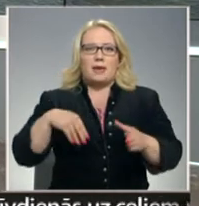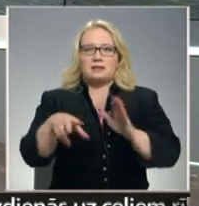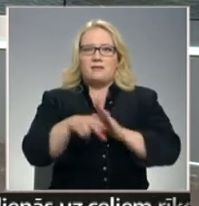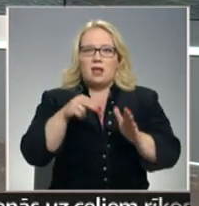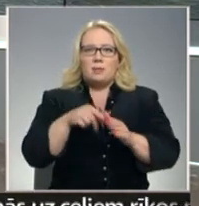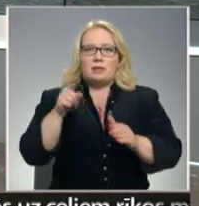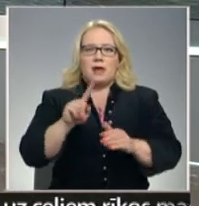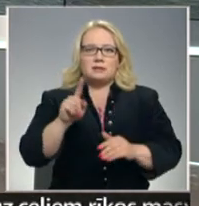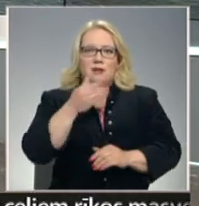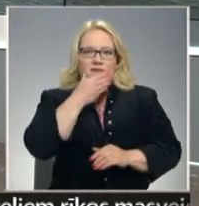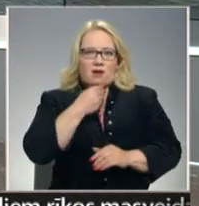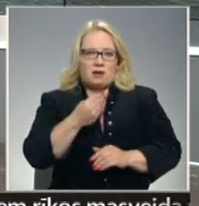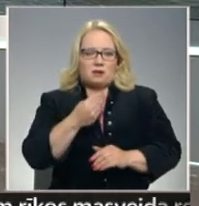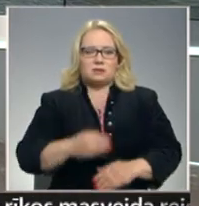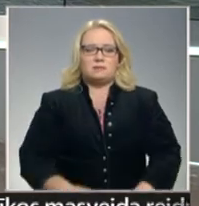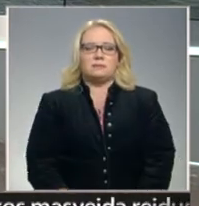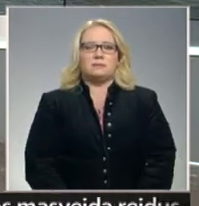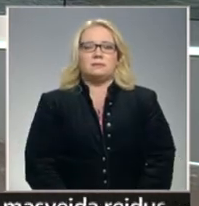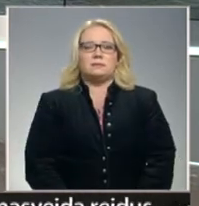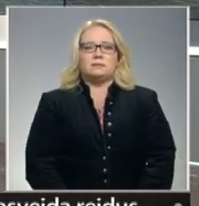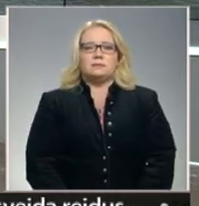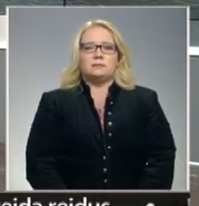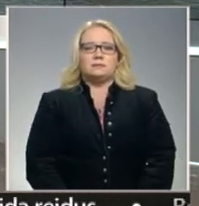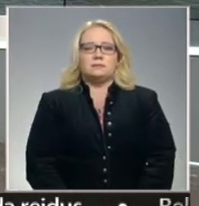tās kļuvušas vājākas. Tematu turpina Kārlis Roķis.